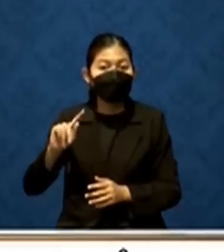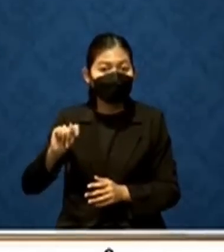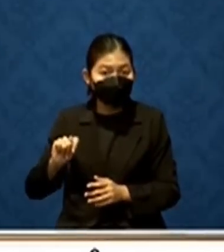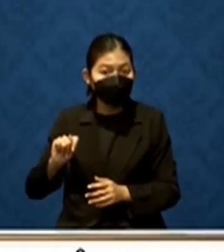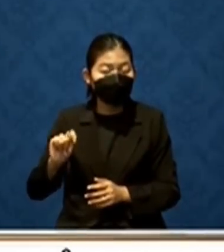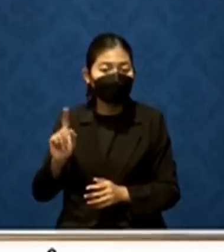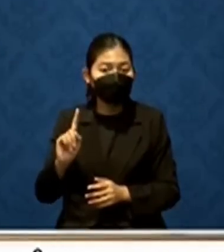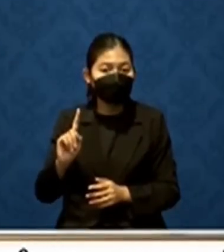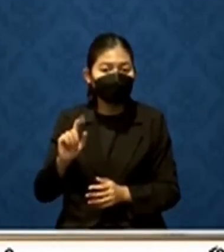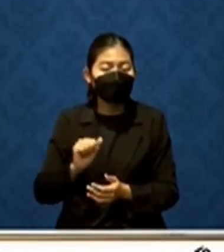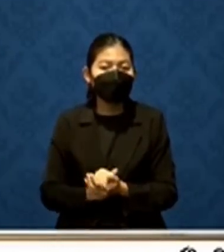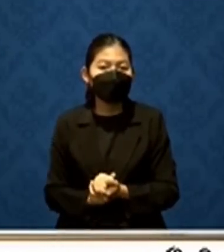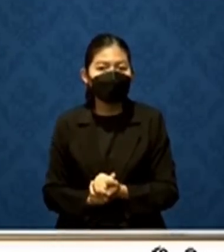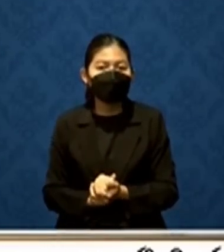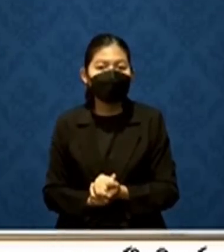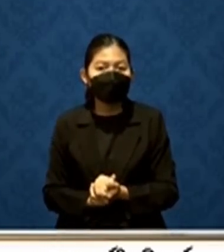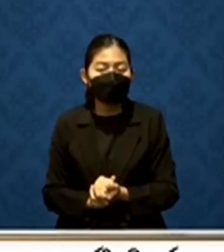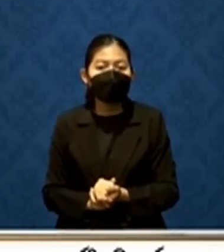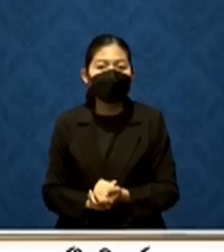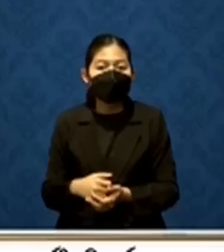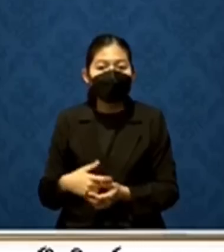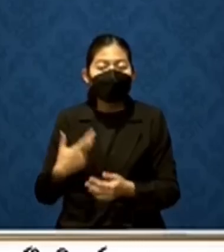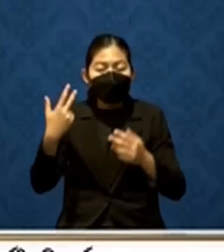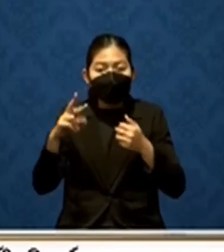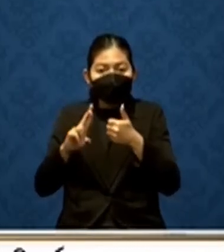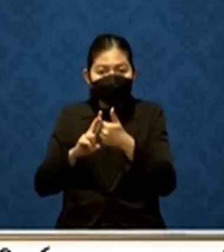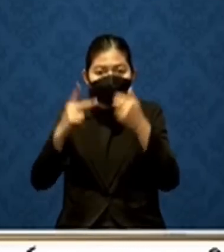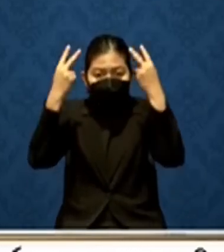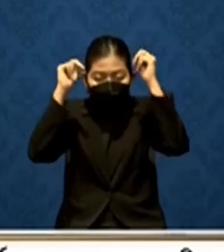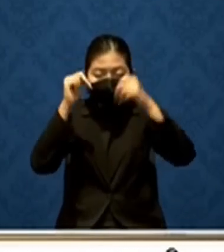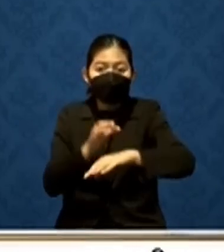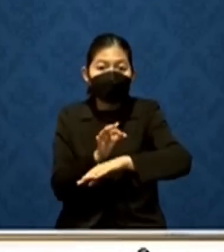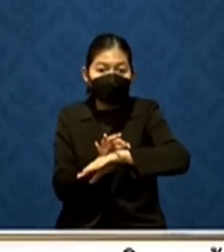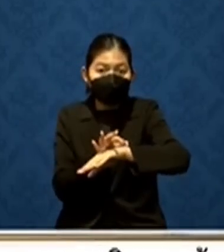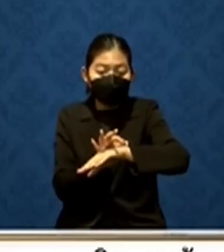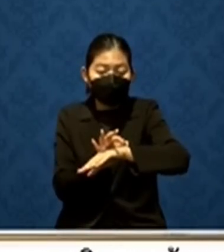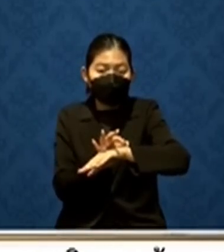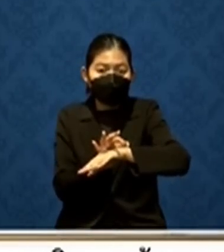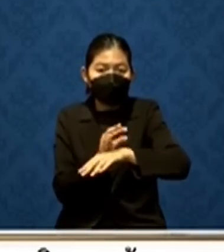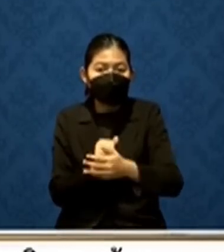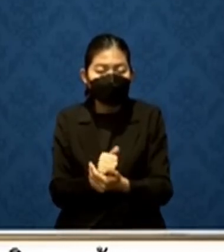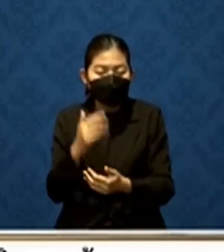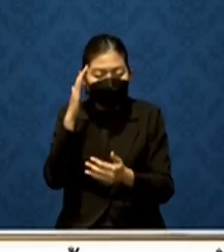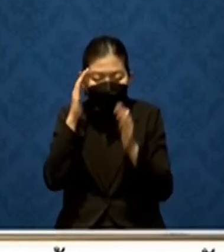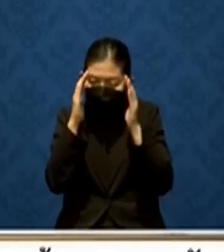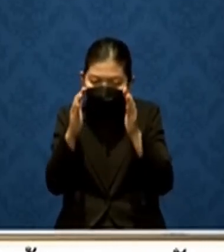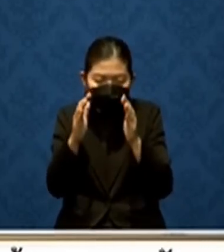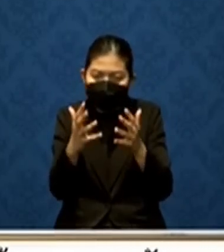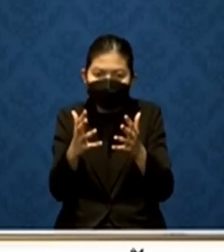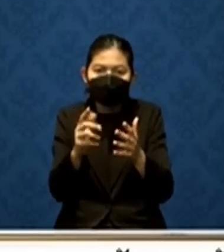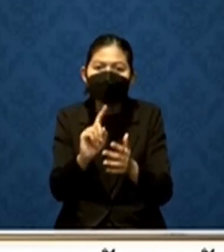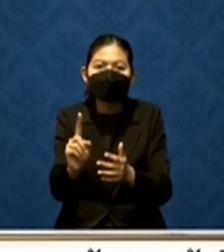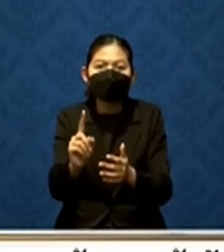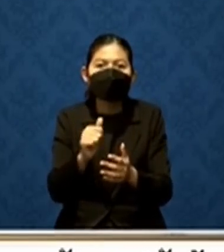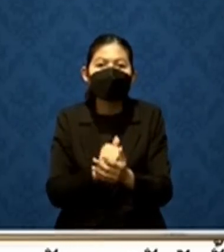พลเอกประวิตรวงษ์สุวรรณรองนายกรัฐมนตรีจงใจไม่หรือบัตรตามรัฐธรรมนูญ